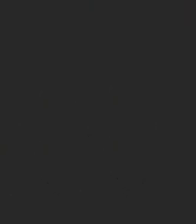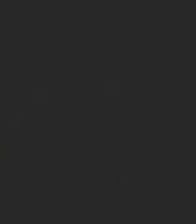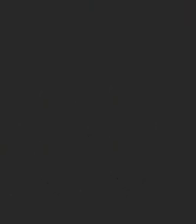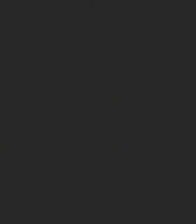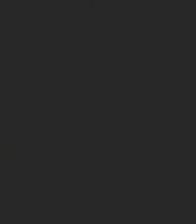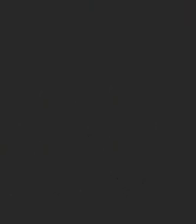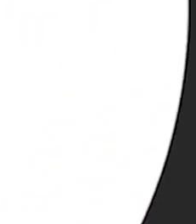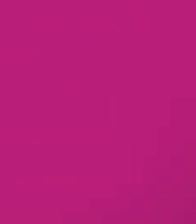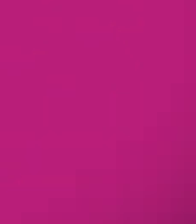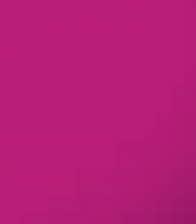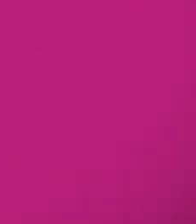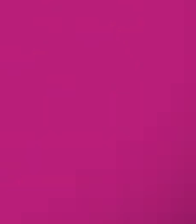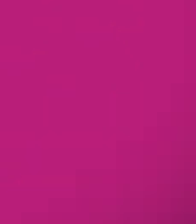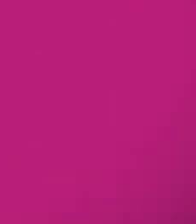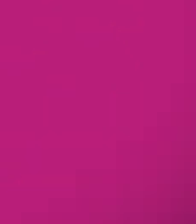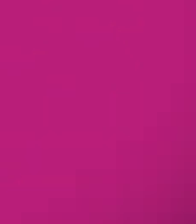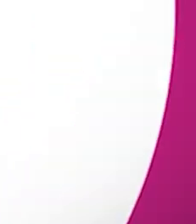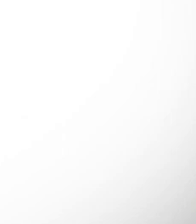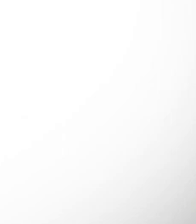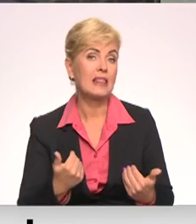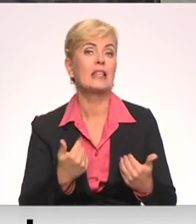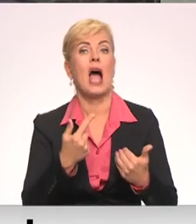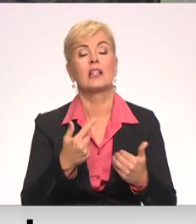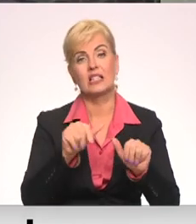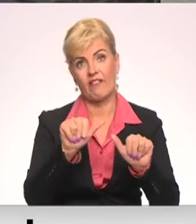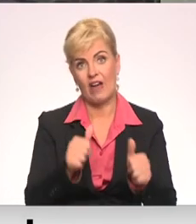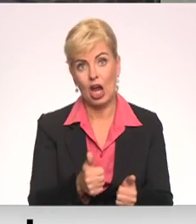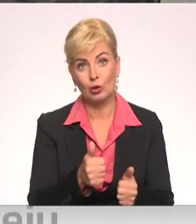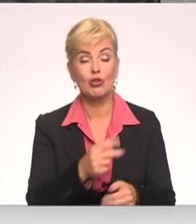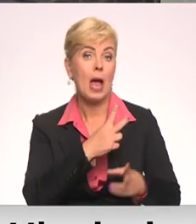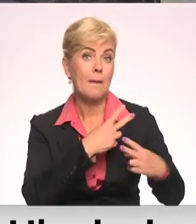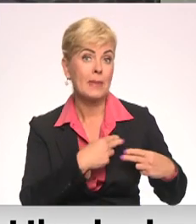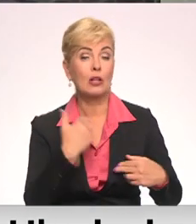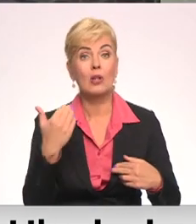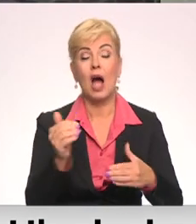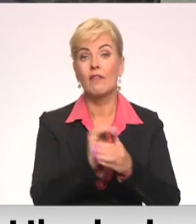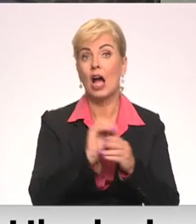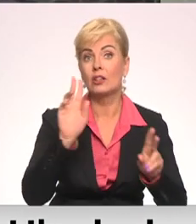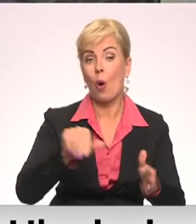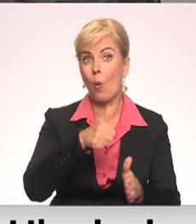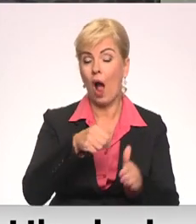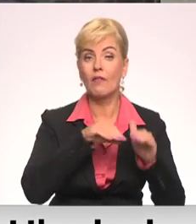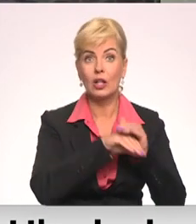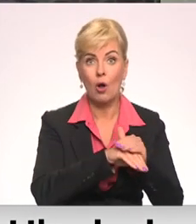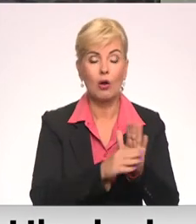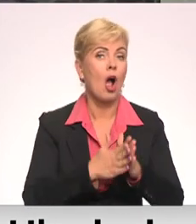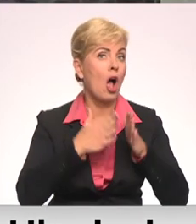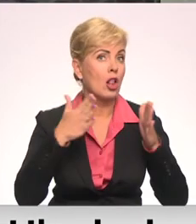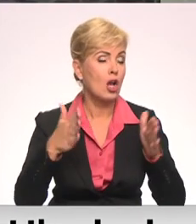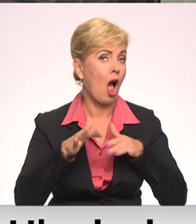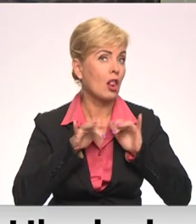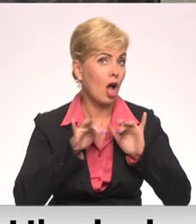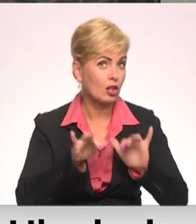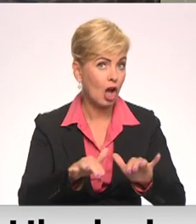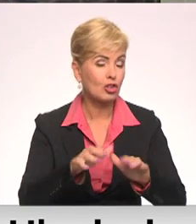Re, viss ēters ir te! Biedrības tavi draugi galvenajā noliktavā šodien liela rosība.